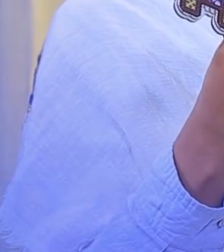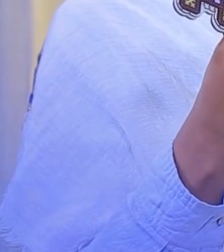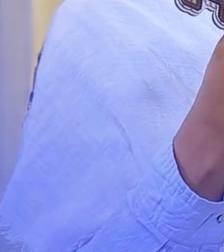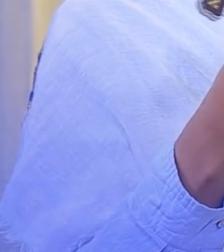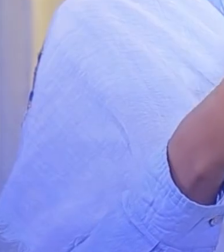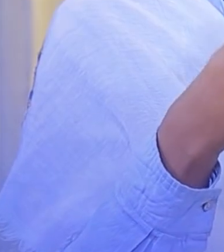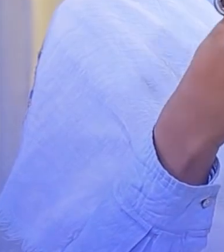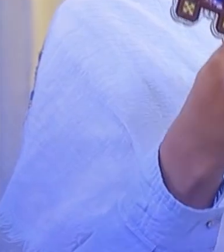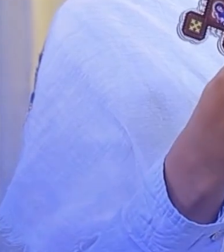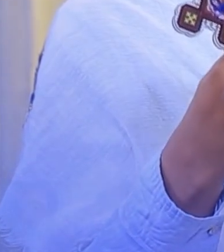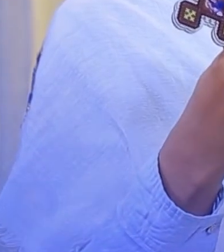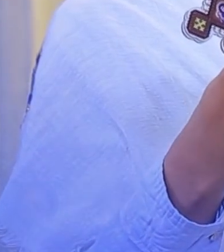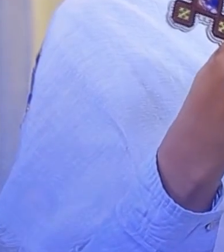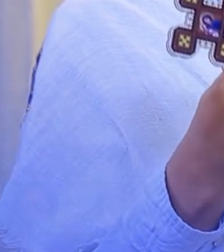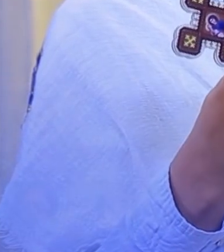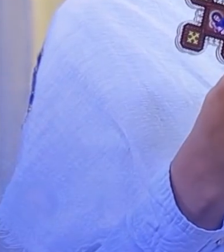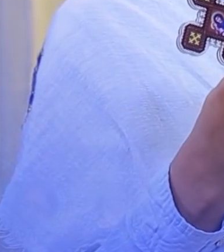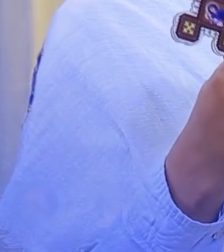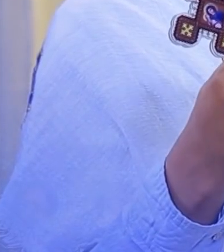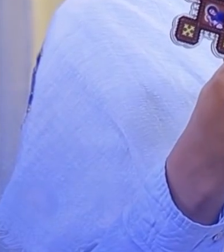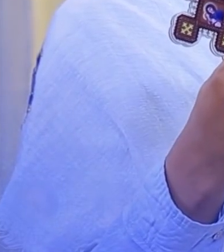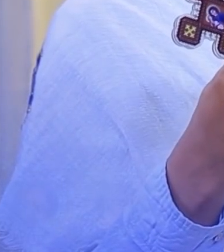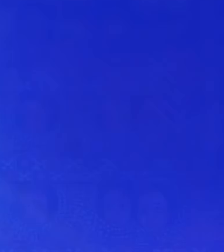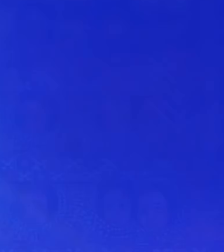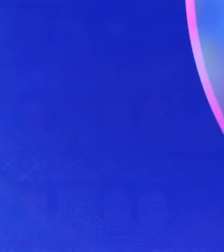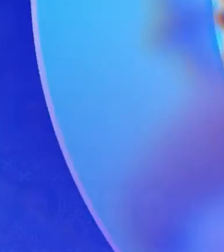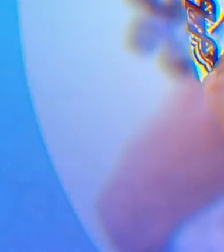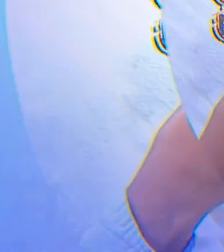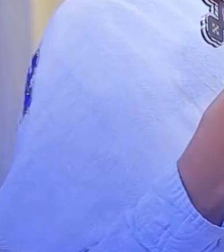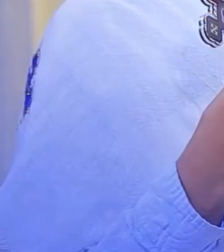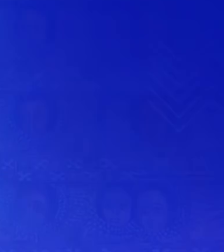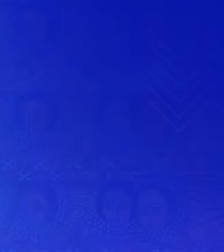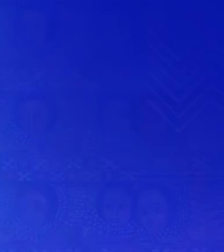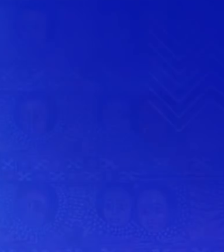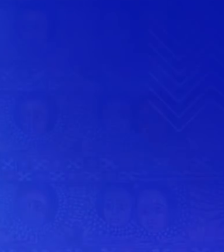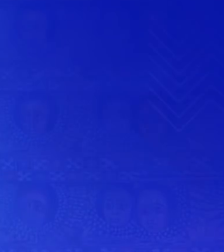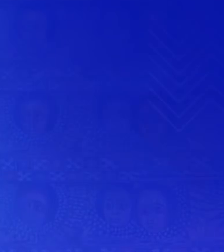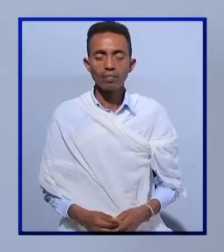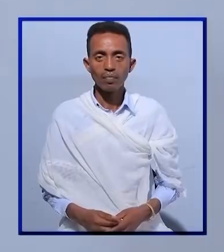የምንመሰክርበት ቤተ ክርስቲያንን ጥግ አድርገን የምንኖርበት የምንማጸንበት ማረጋገጫችን ነው።